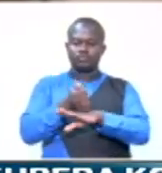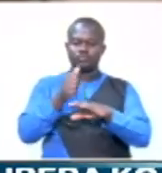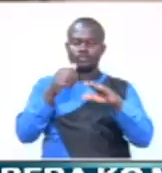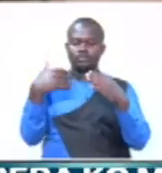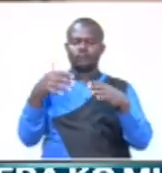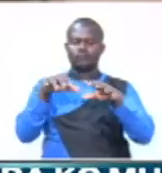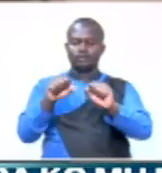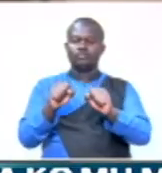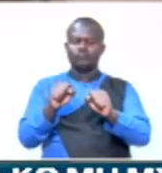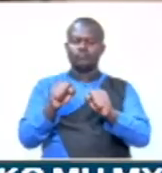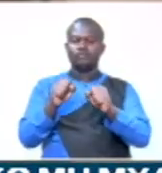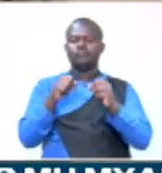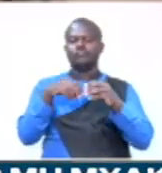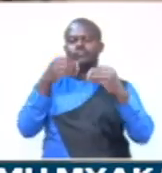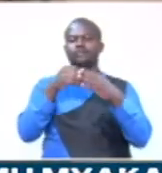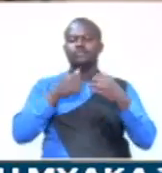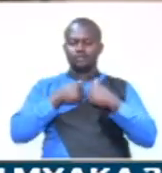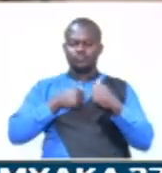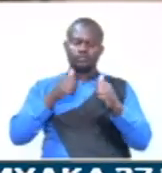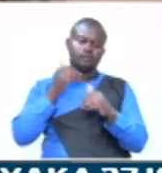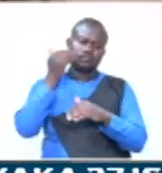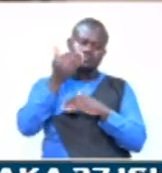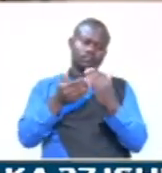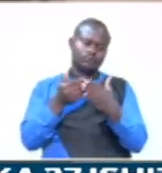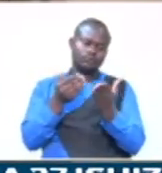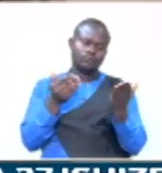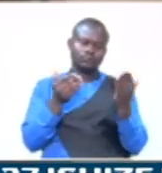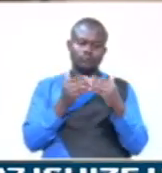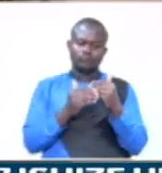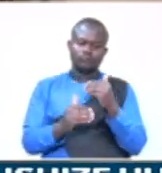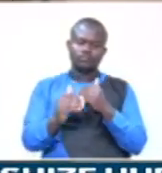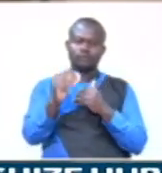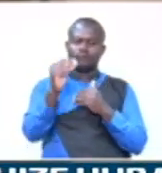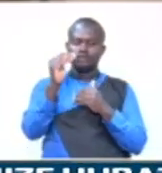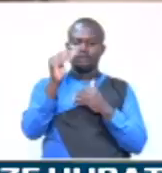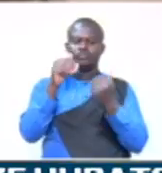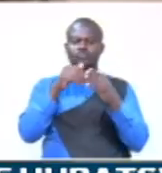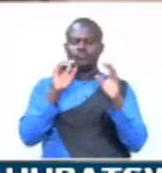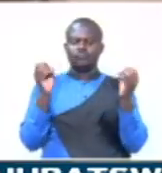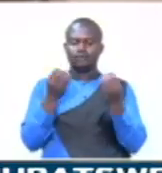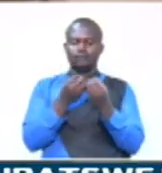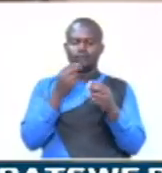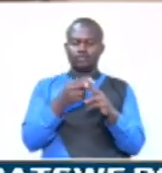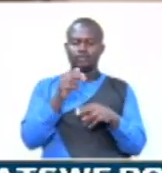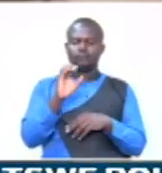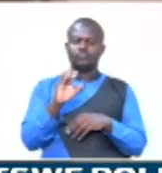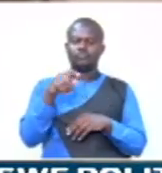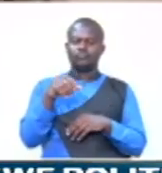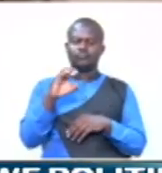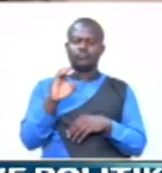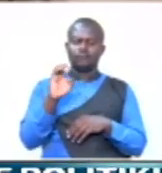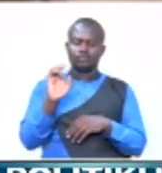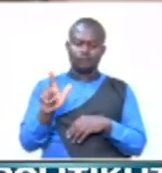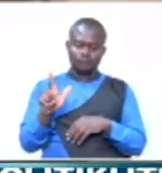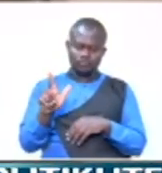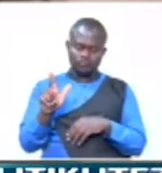muri yombi zitanzwe n'u Rwanda. Hanyuma hakurikiraho kuba umuryango witwa CPCR cyangwa se